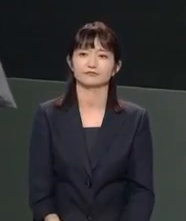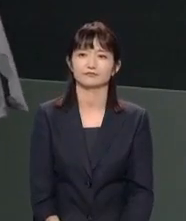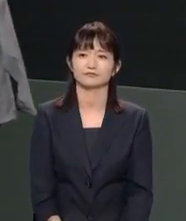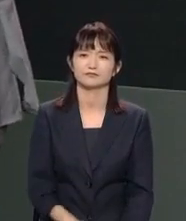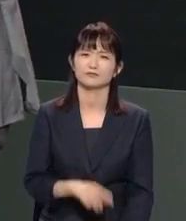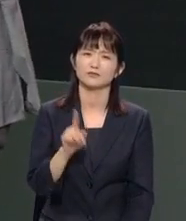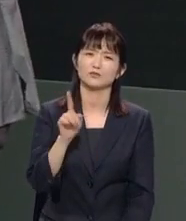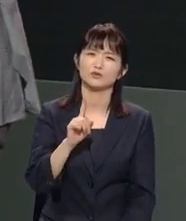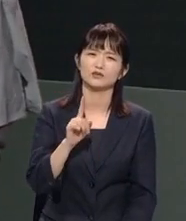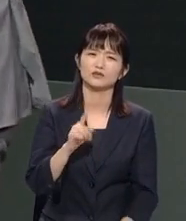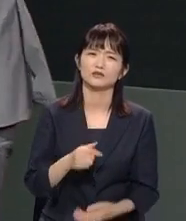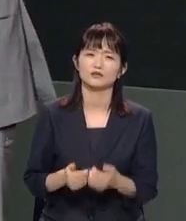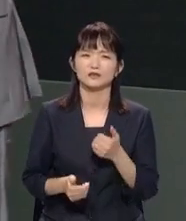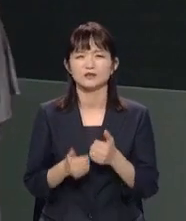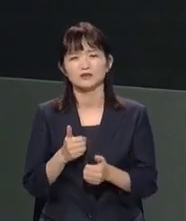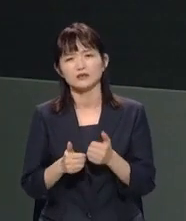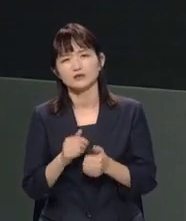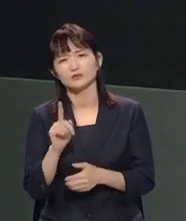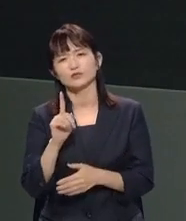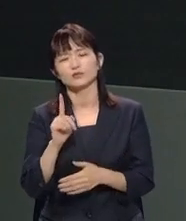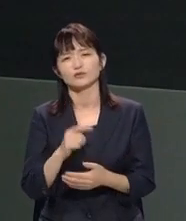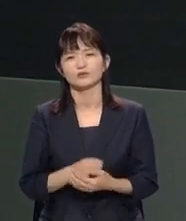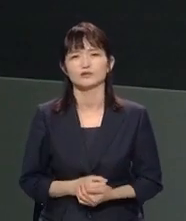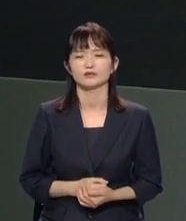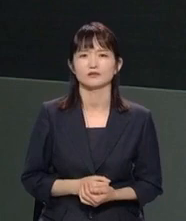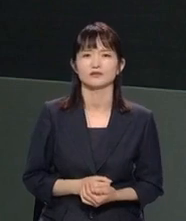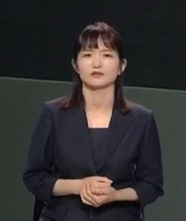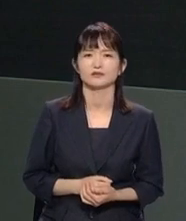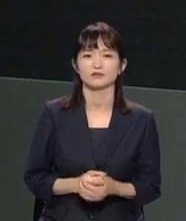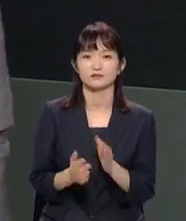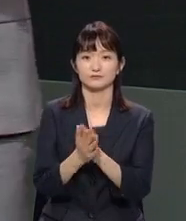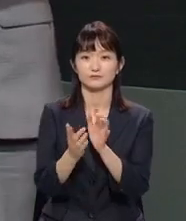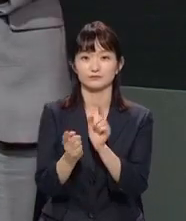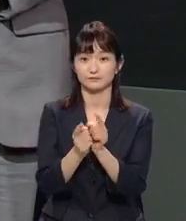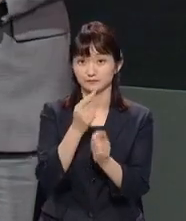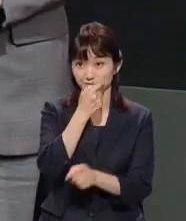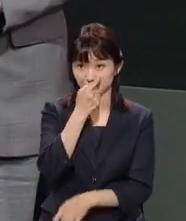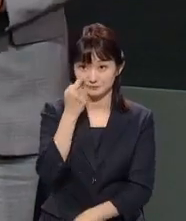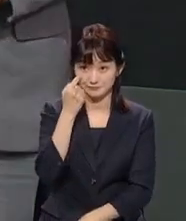심란하다 심란해. 도대체 왜 심란했을까요? 직접 확인해 보시죠.